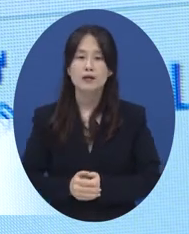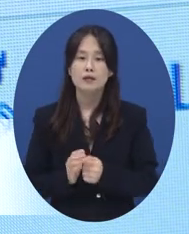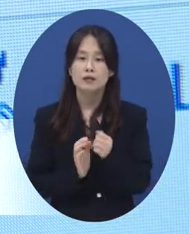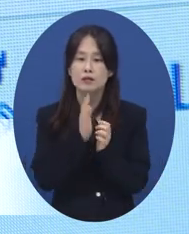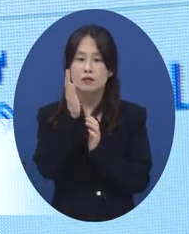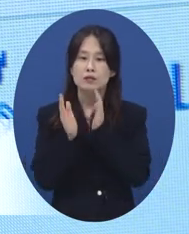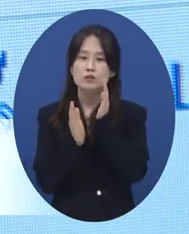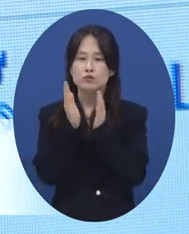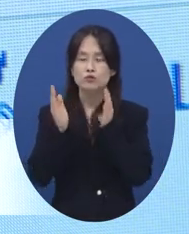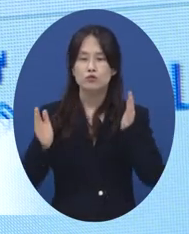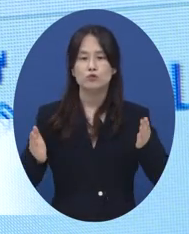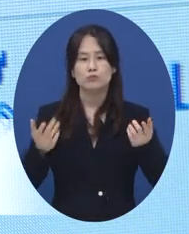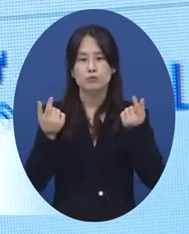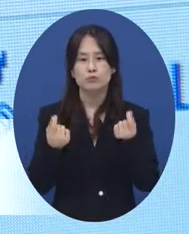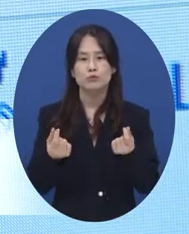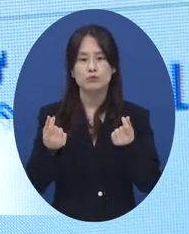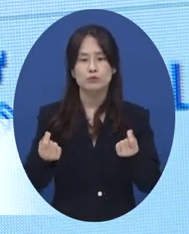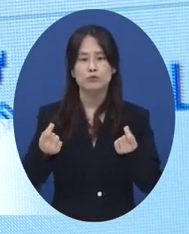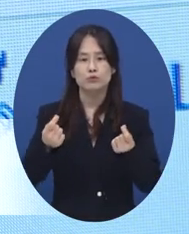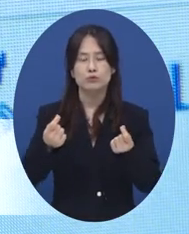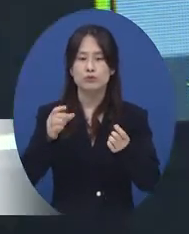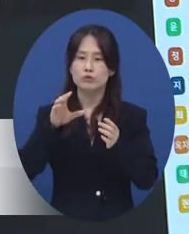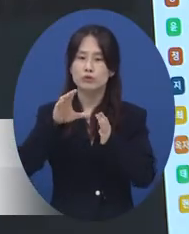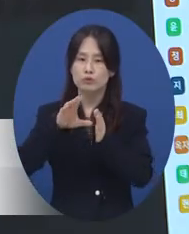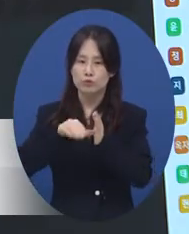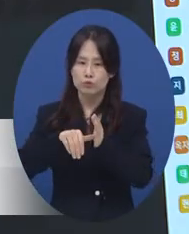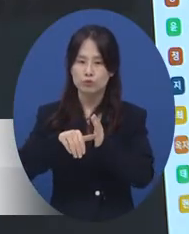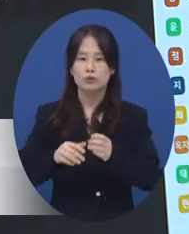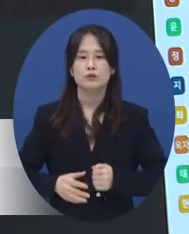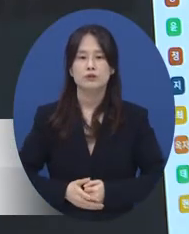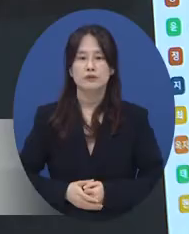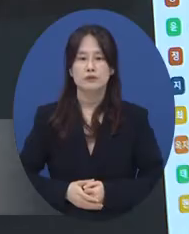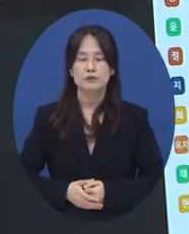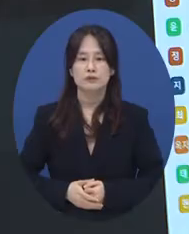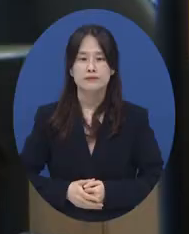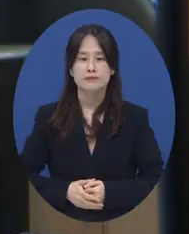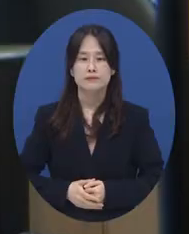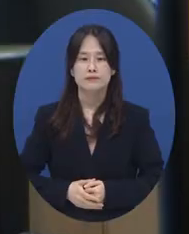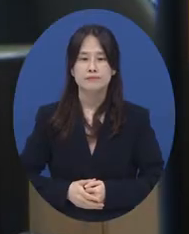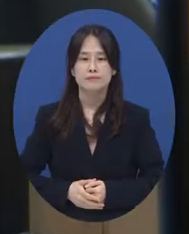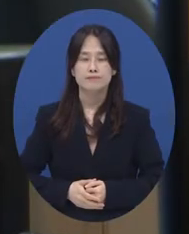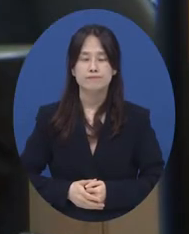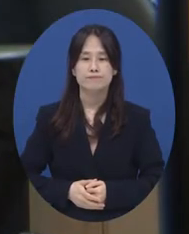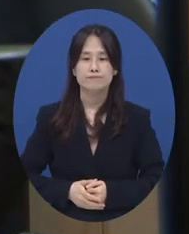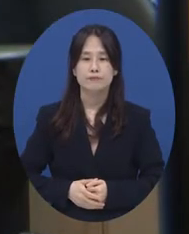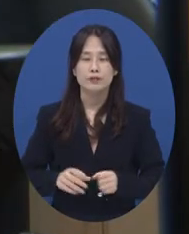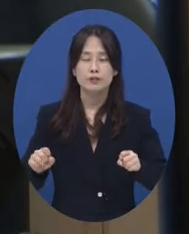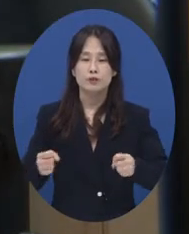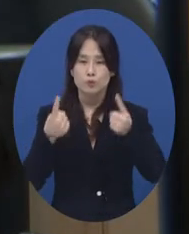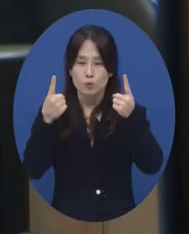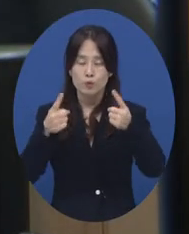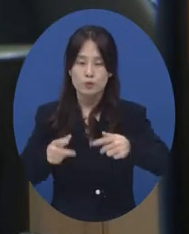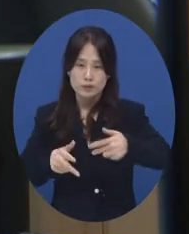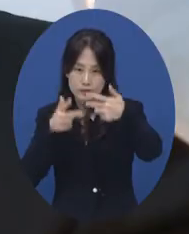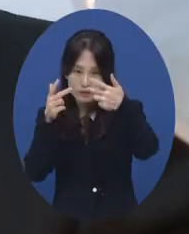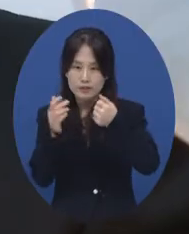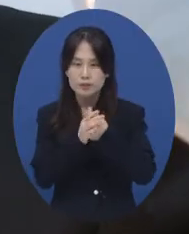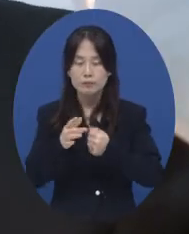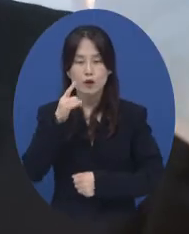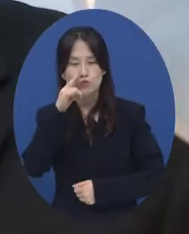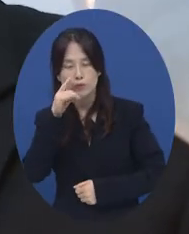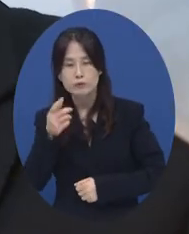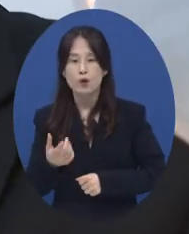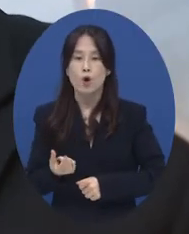그런 데서는 옮겨지지 않는 거. 식물 같은 경우에는 실시간 화상 수업이라 궁금한